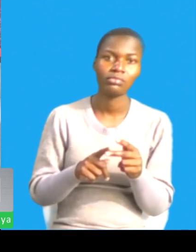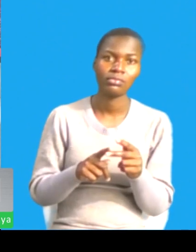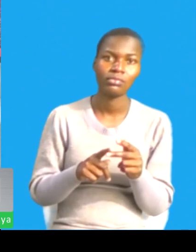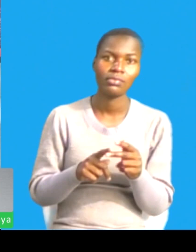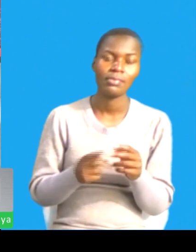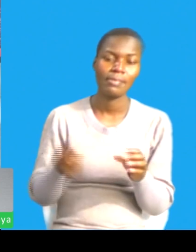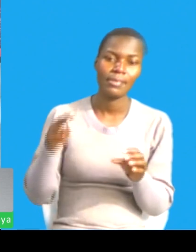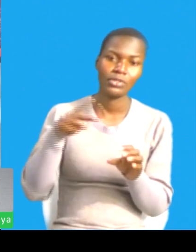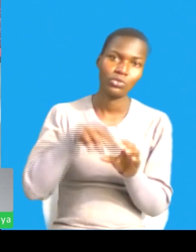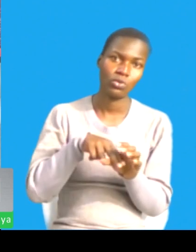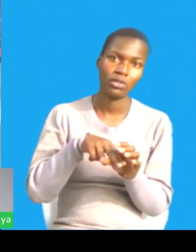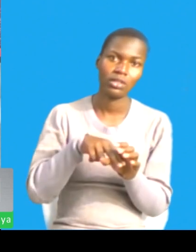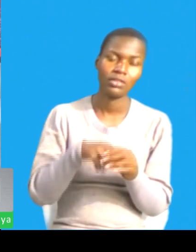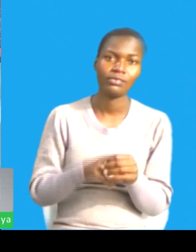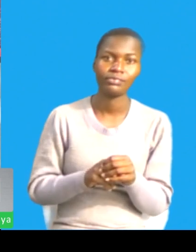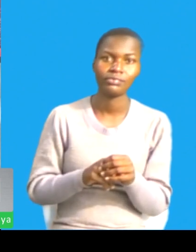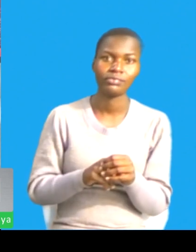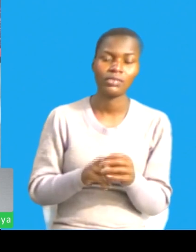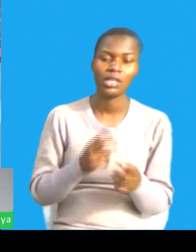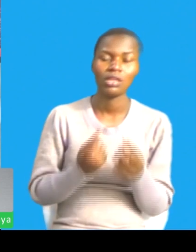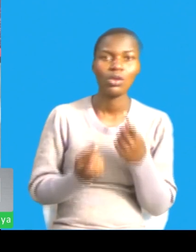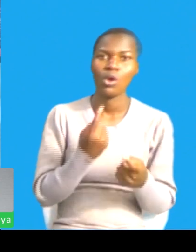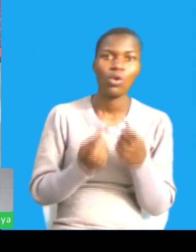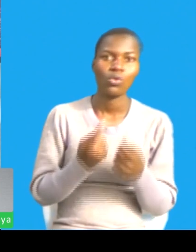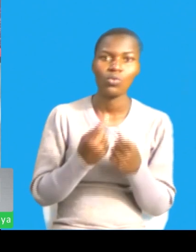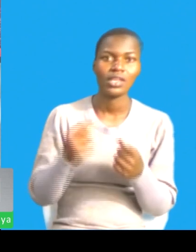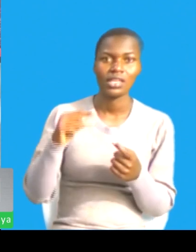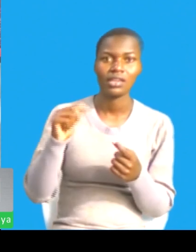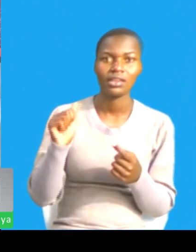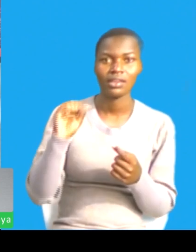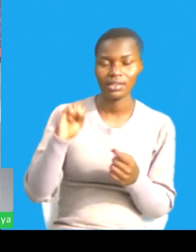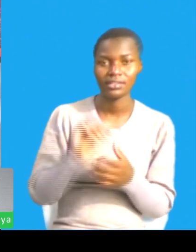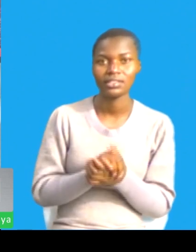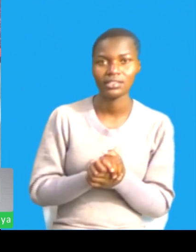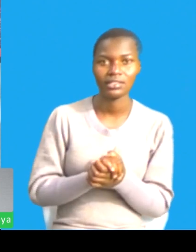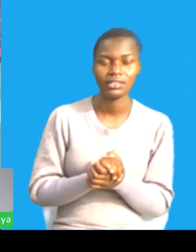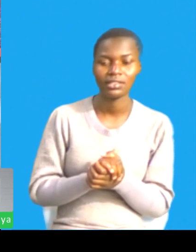maji, petroli, kerosene, diesel, cooking gas. Okay. Hizo ukitoa